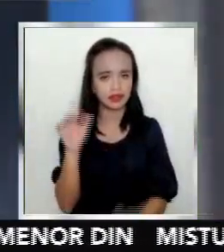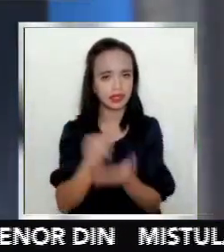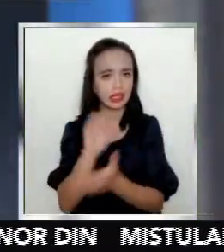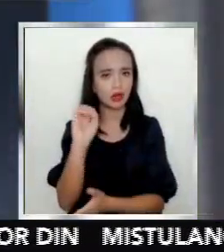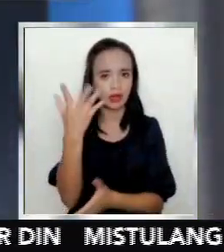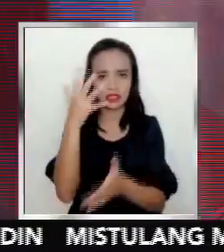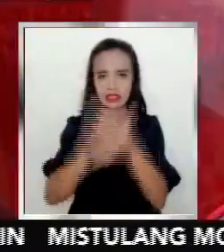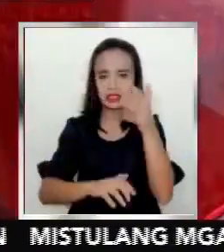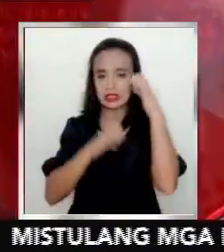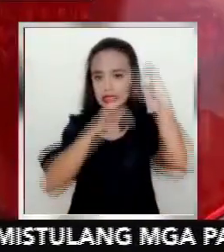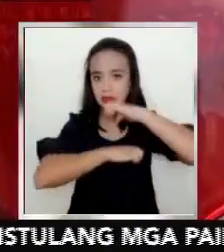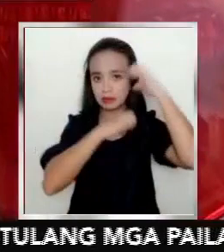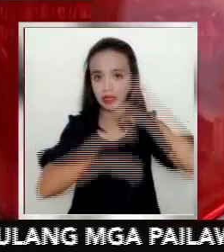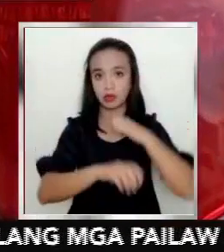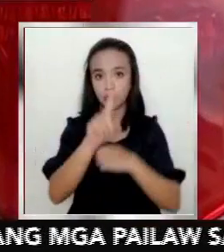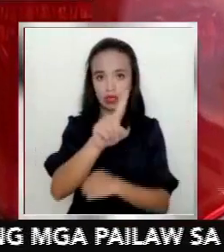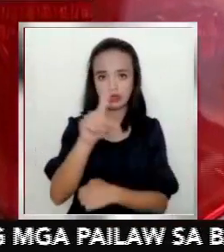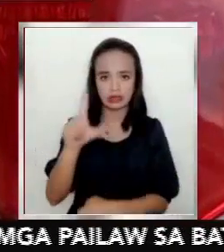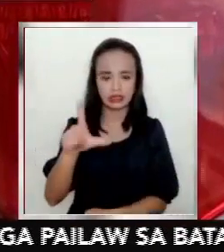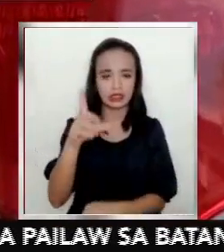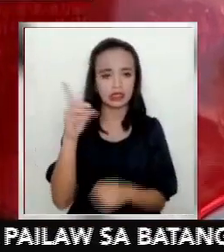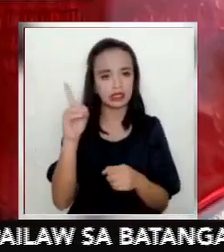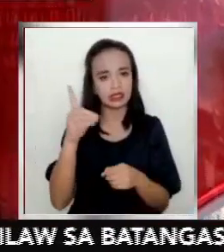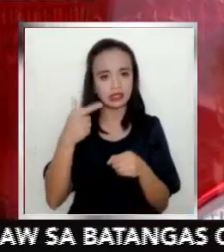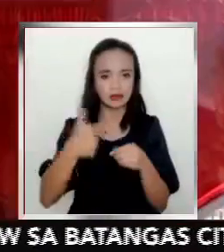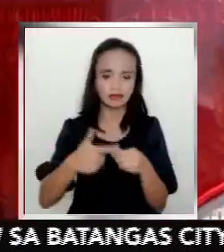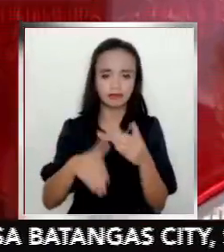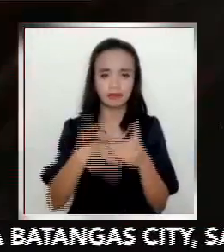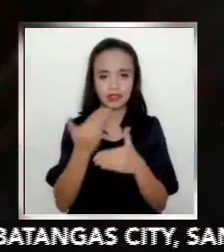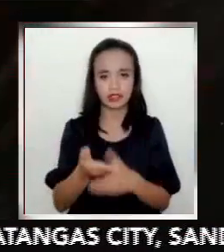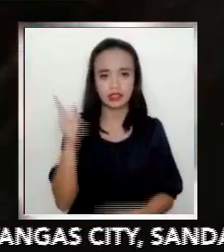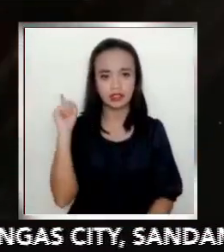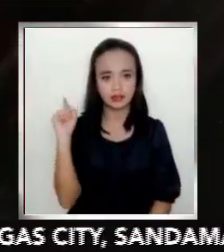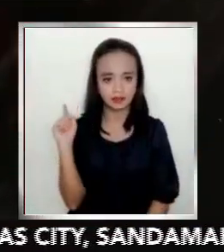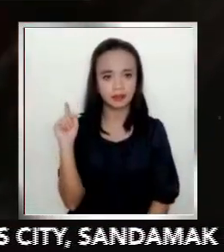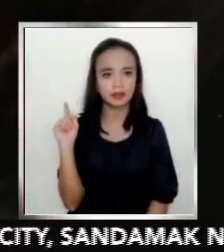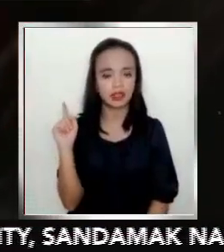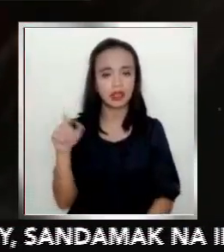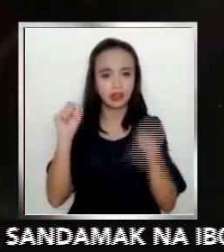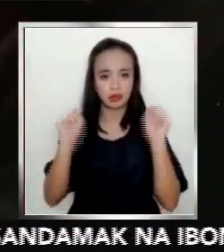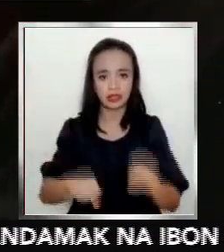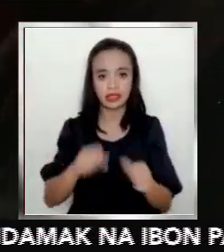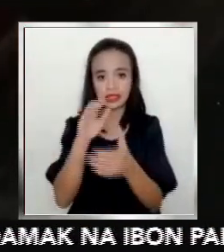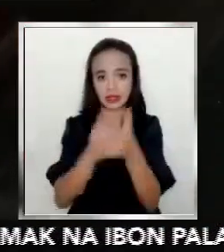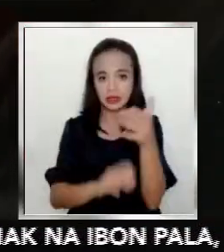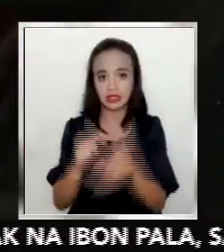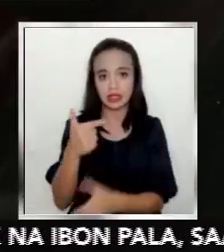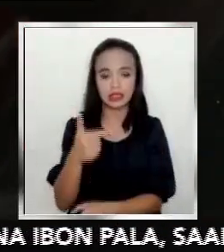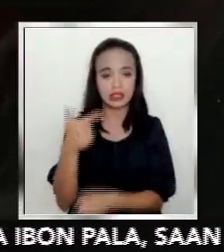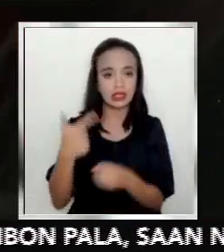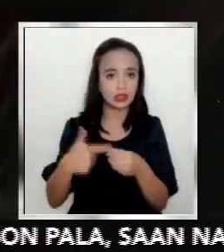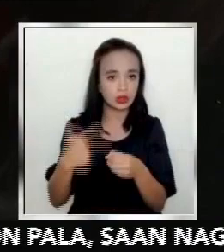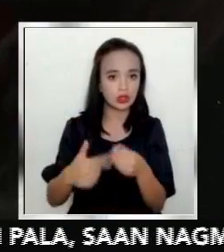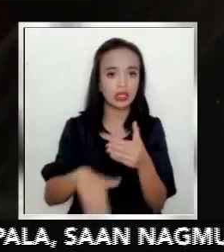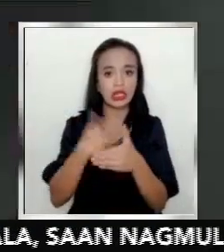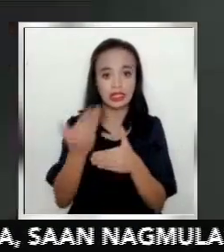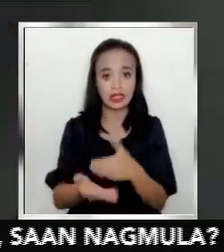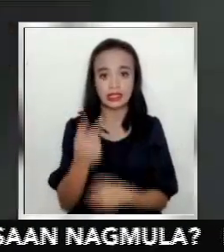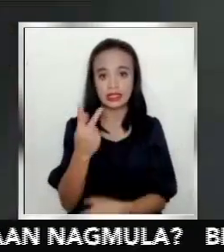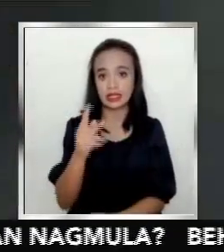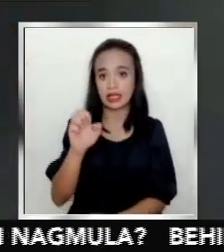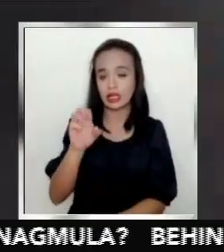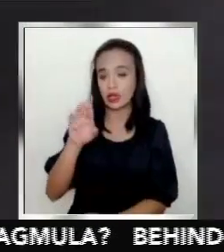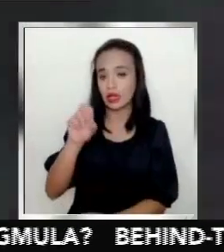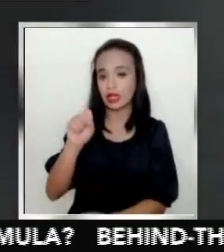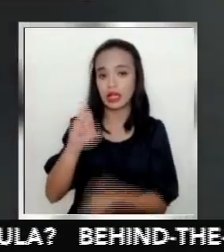sa kada litro ng diesel. 40 hanggang 60 sentimo naman ang posibleng mabawas sa presyo ng gasolina. Habang sa kerosene, posibleng